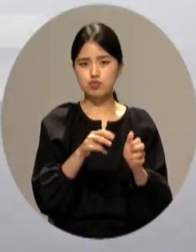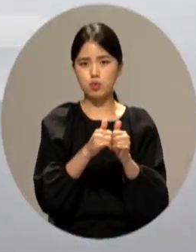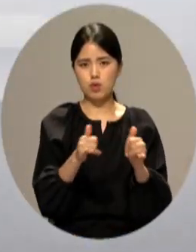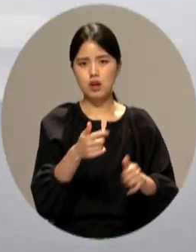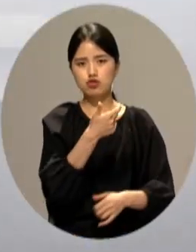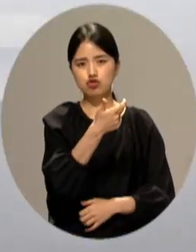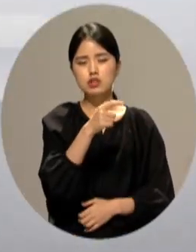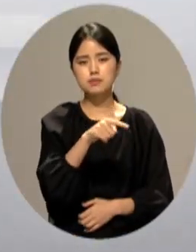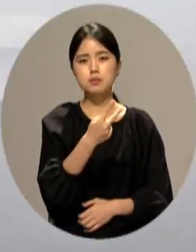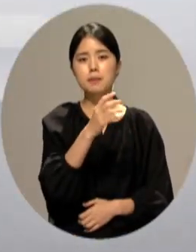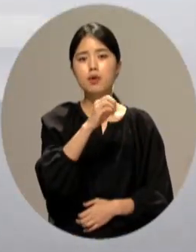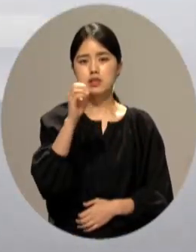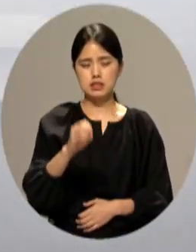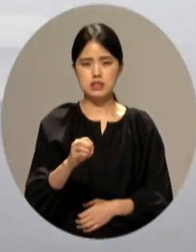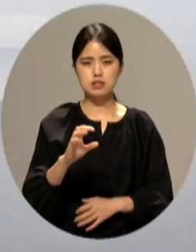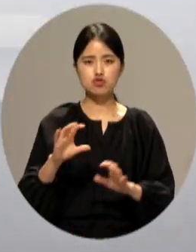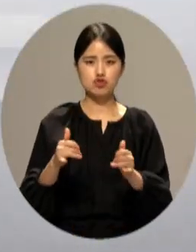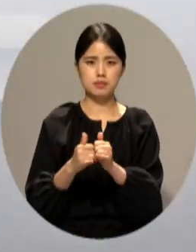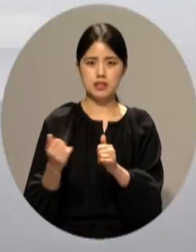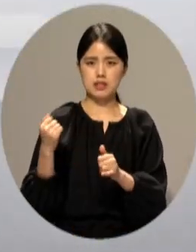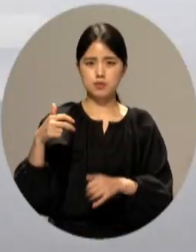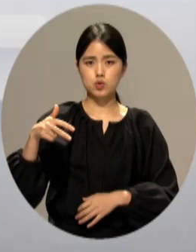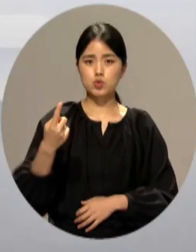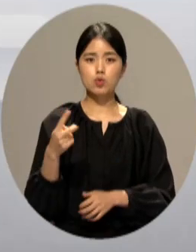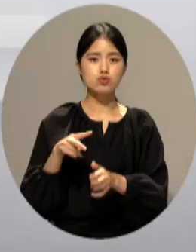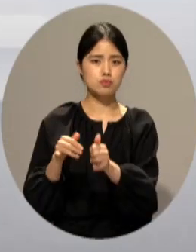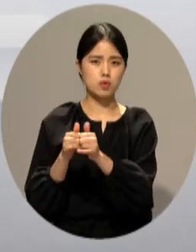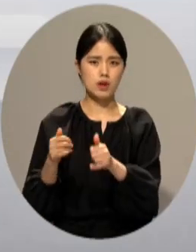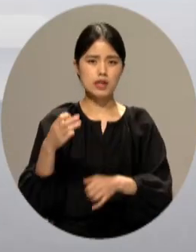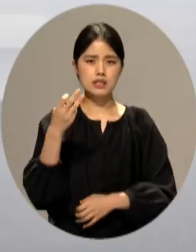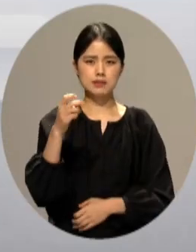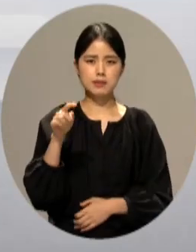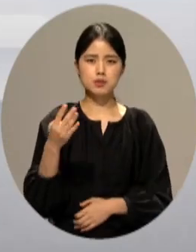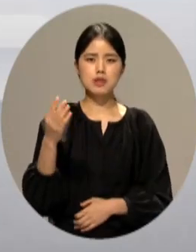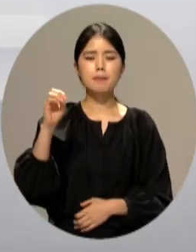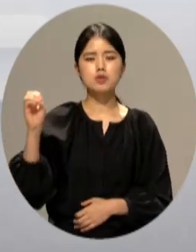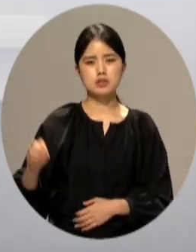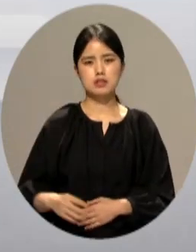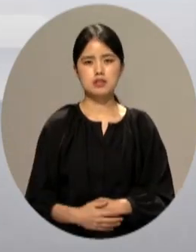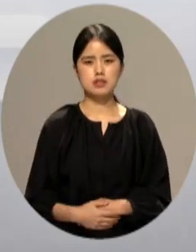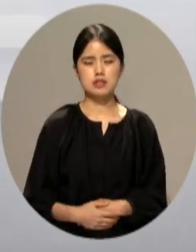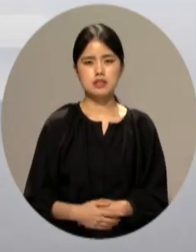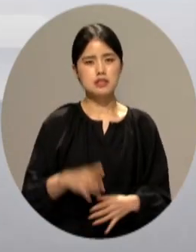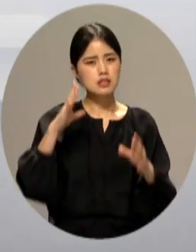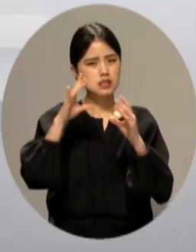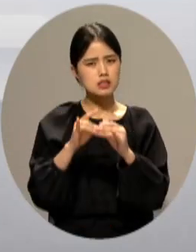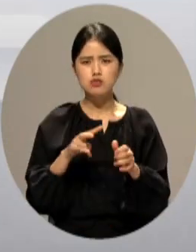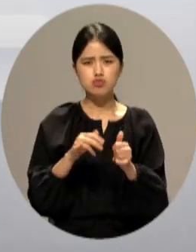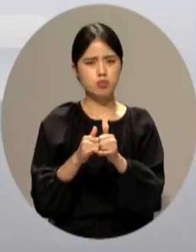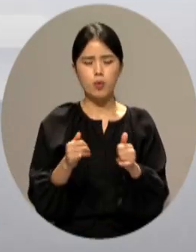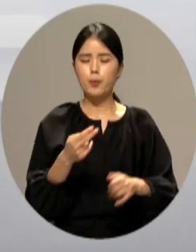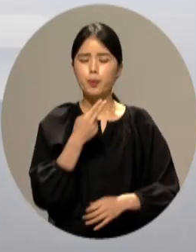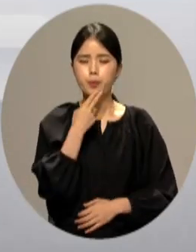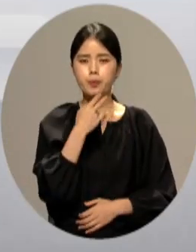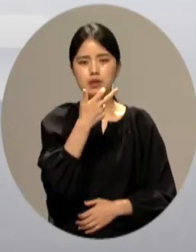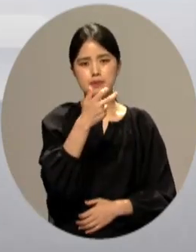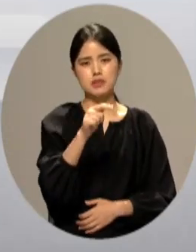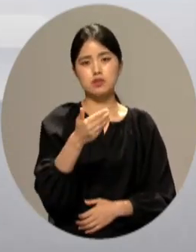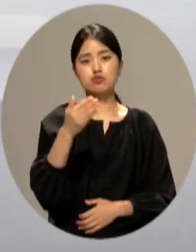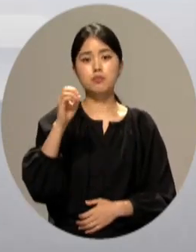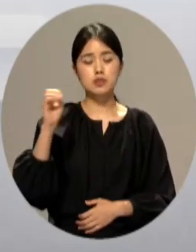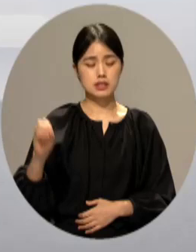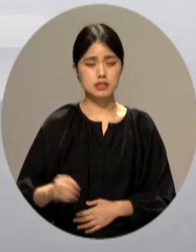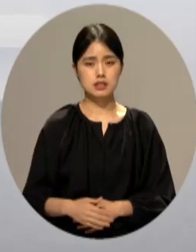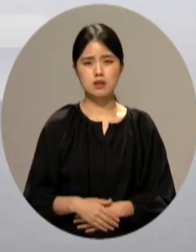60.2% 국민의 임 조배숙 후보 가 13.4% 지지 후보가 없다가 17.9%